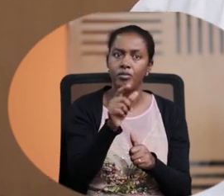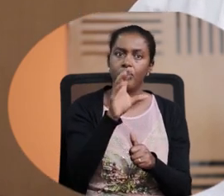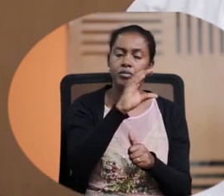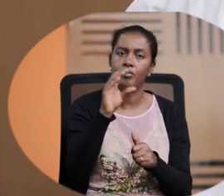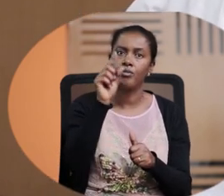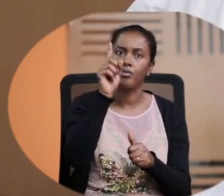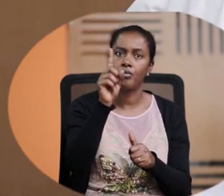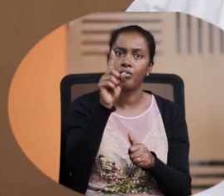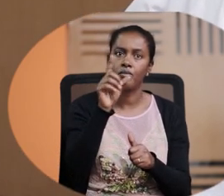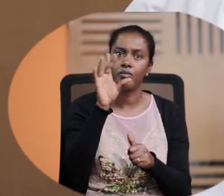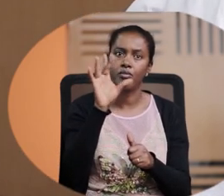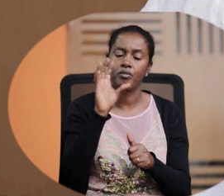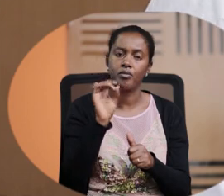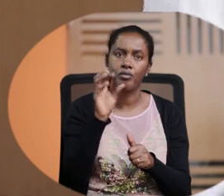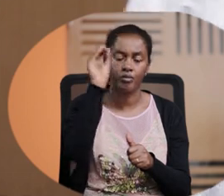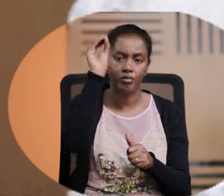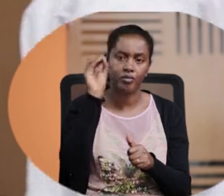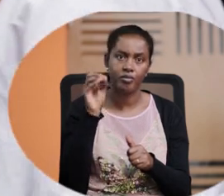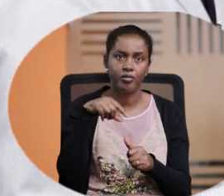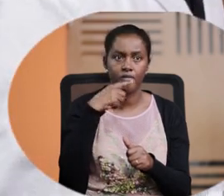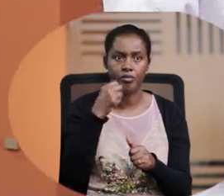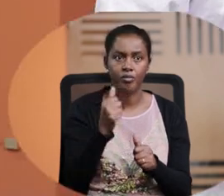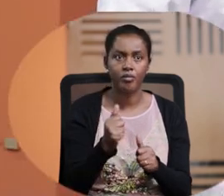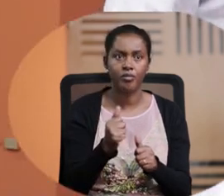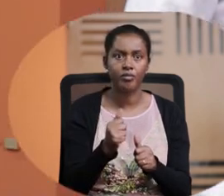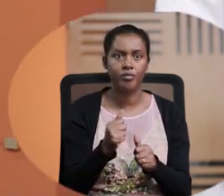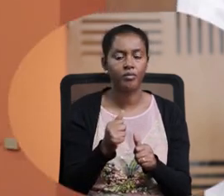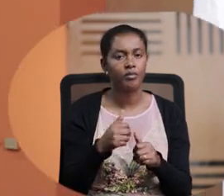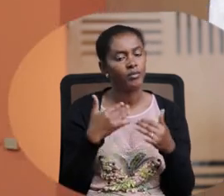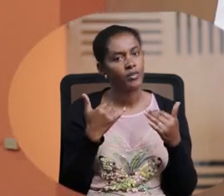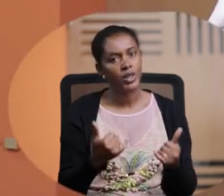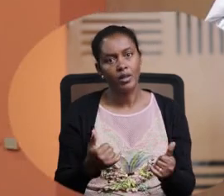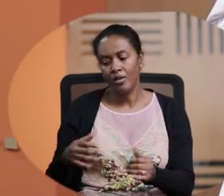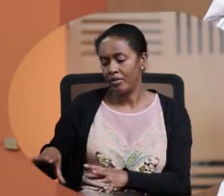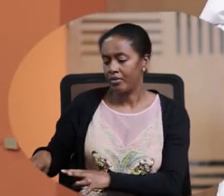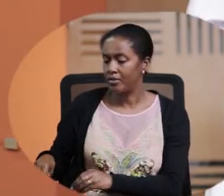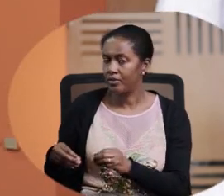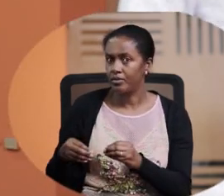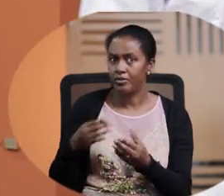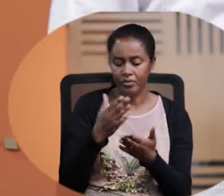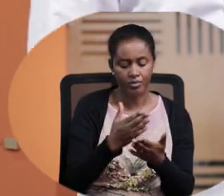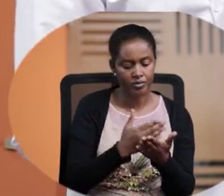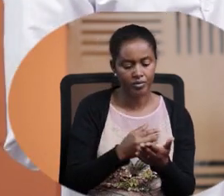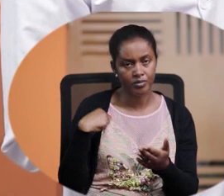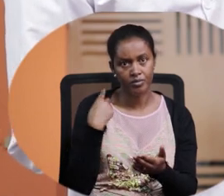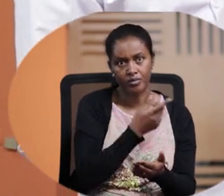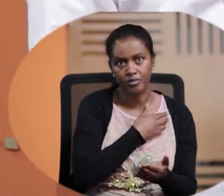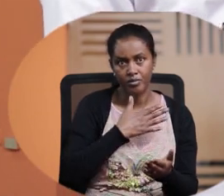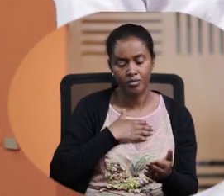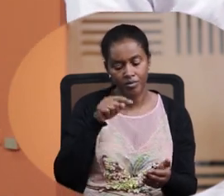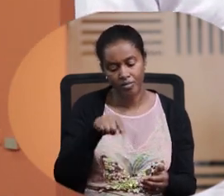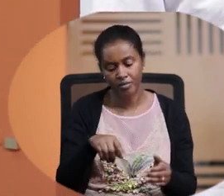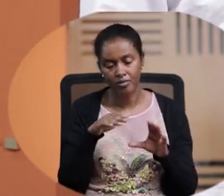afu degree agarsi saicha kanaf bartota barnota kenya harra ke sattin wantoni amarrat